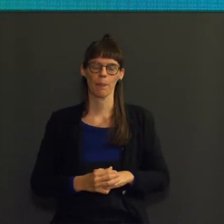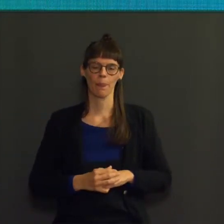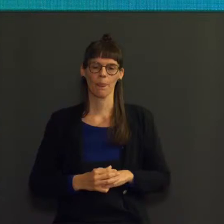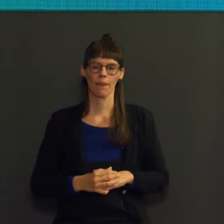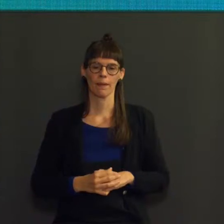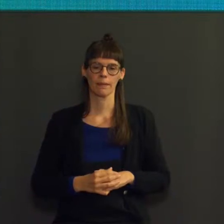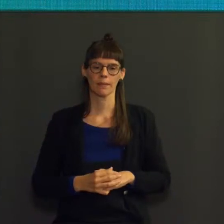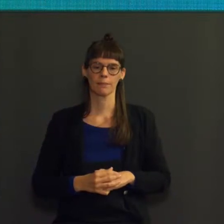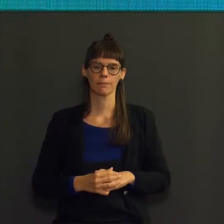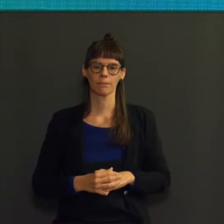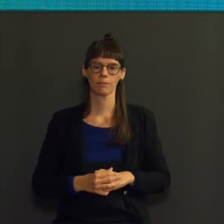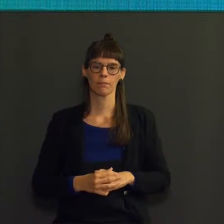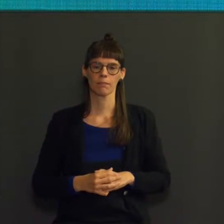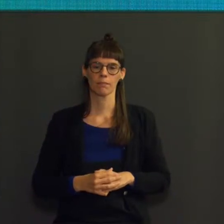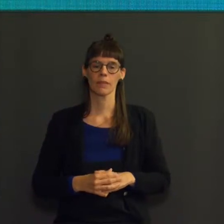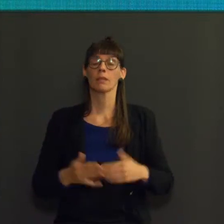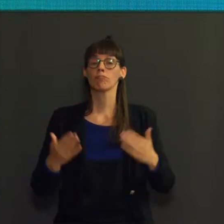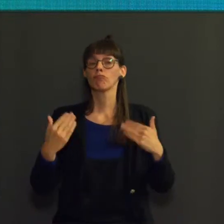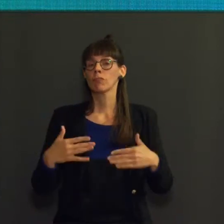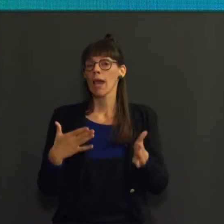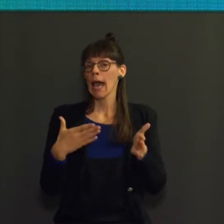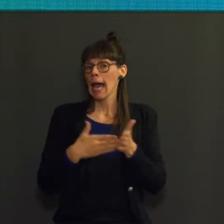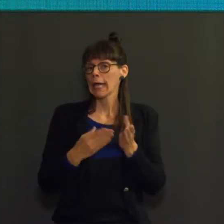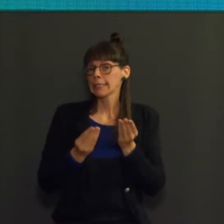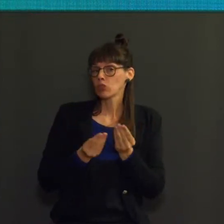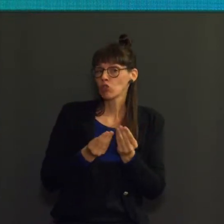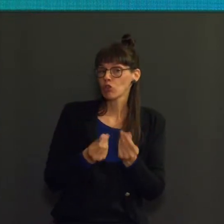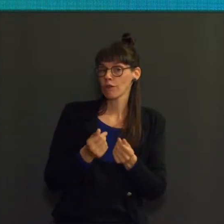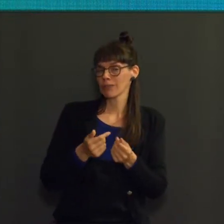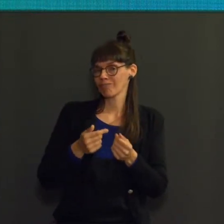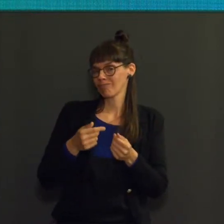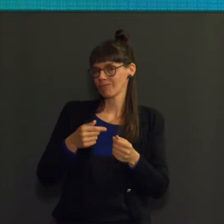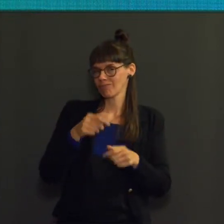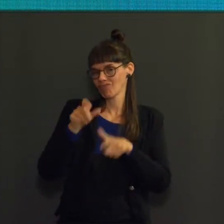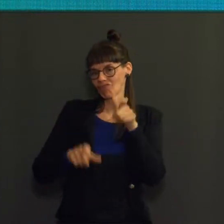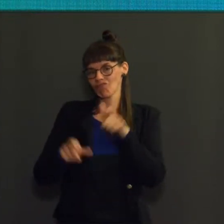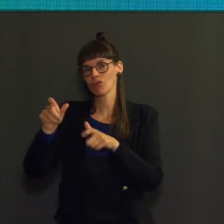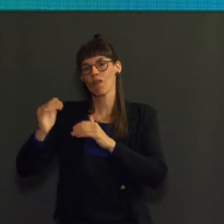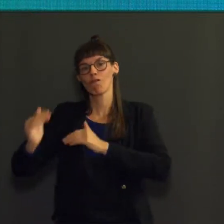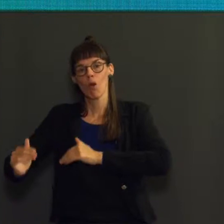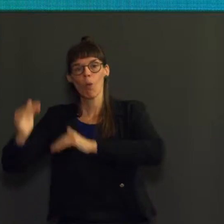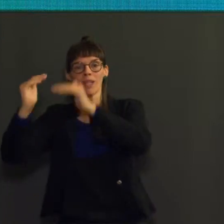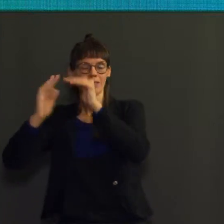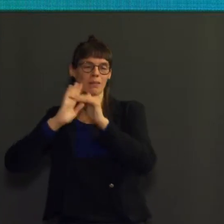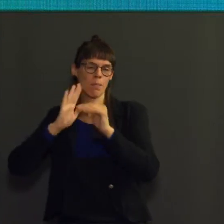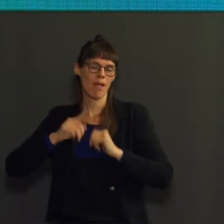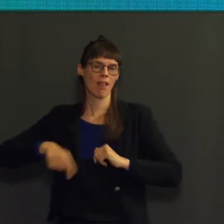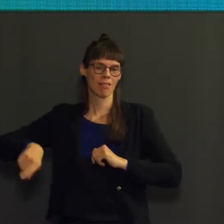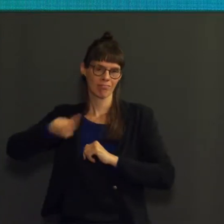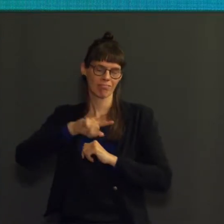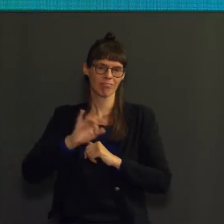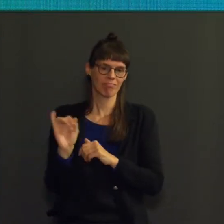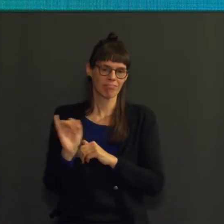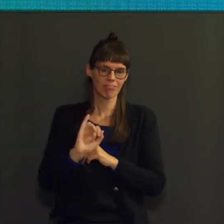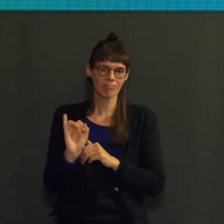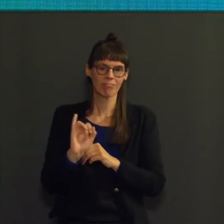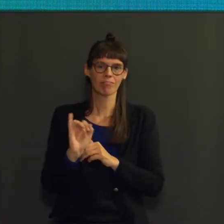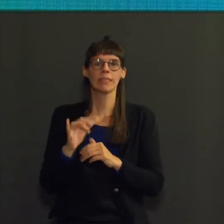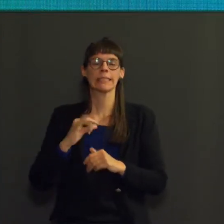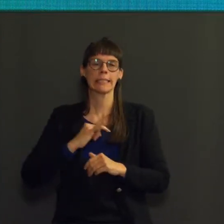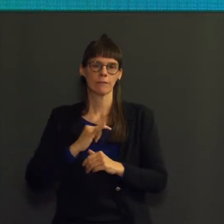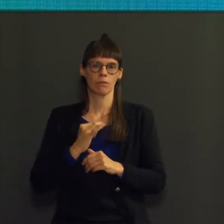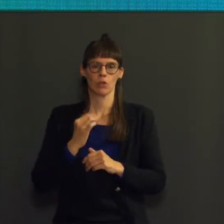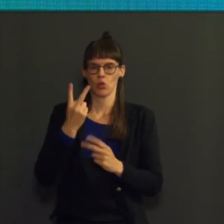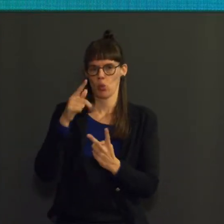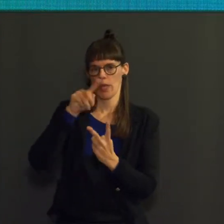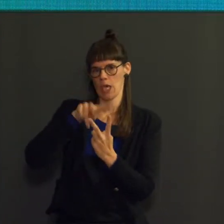Voor de evolutie van de aanwezigheid van antistoffen tegen het coronavirus bij de volwassen Belgische bevolking beschikken we over